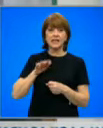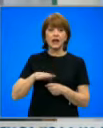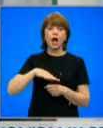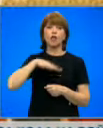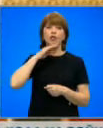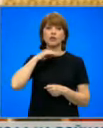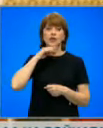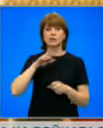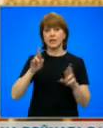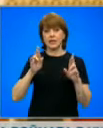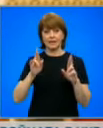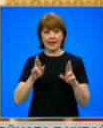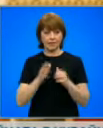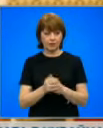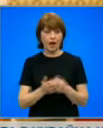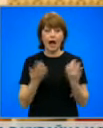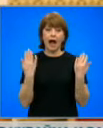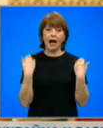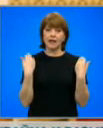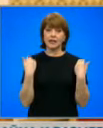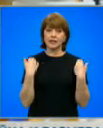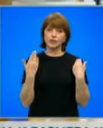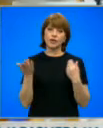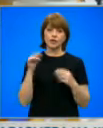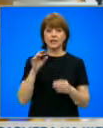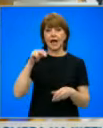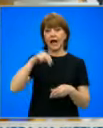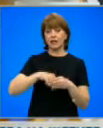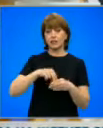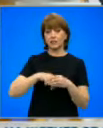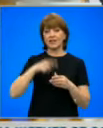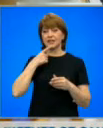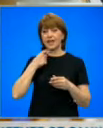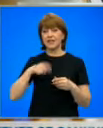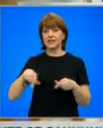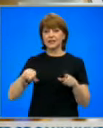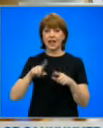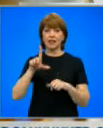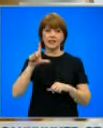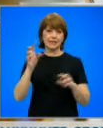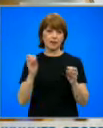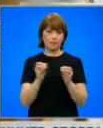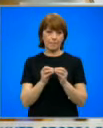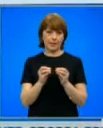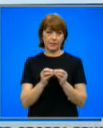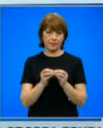достатъчно благонадежно. Кандидатурите за управител на БНБ ще бъдат гласувани в пленарна зала на 7 април.